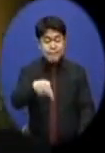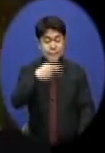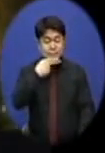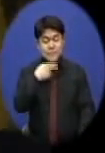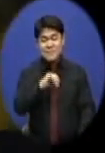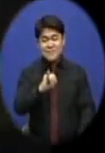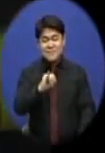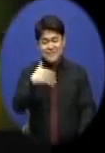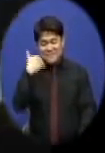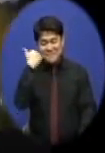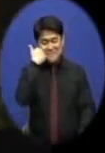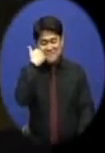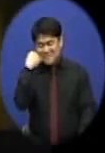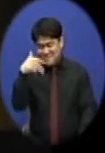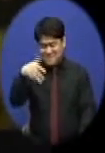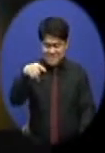춘향아